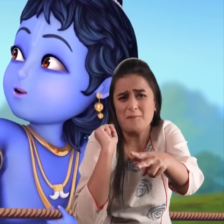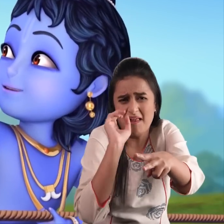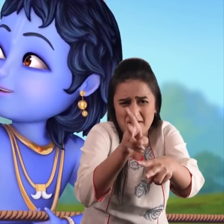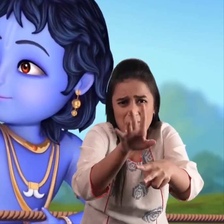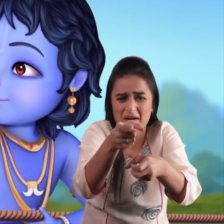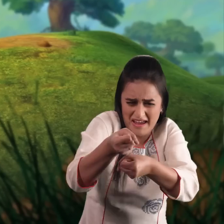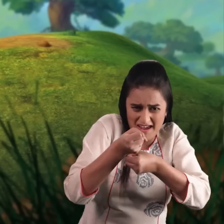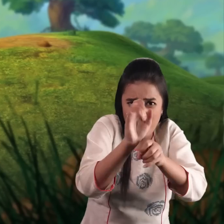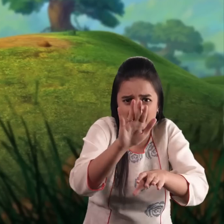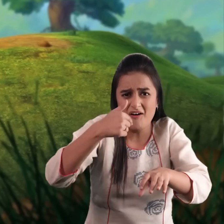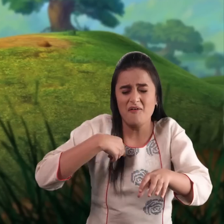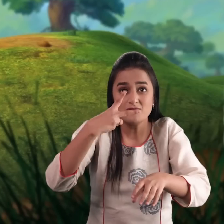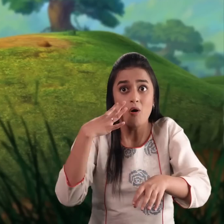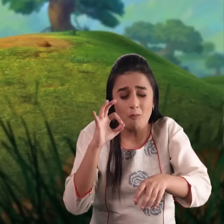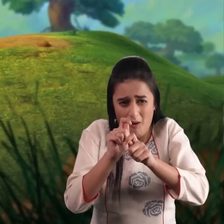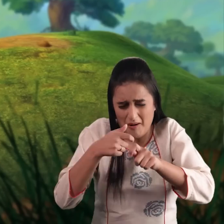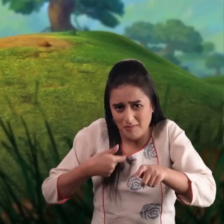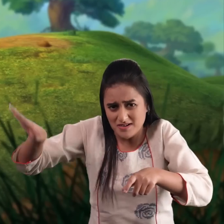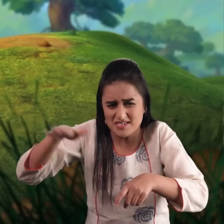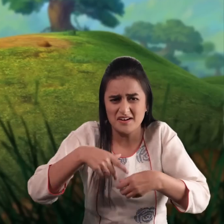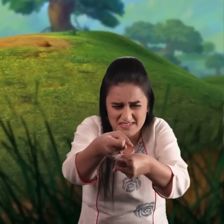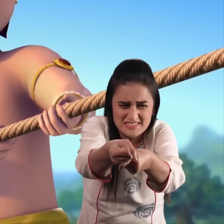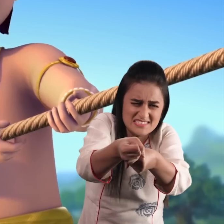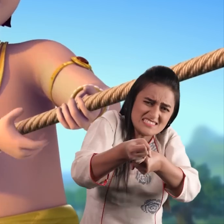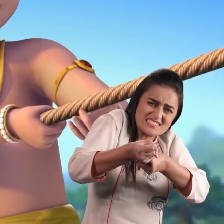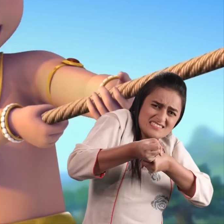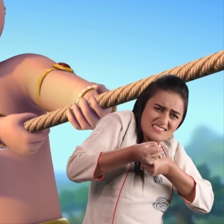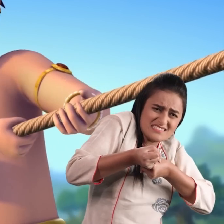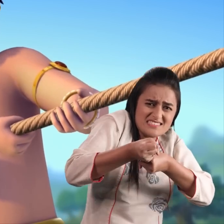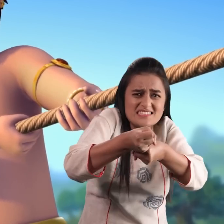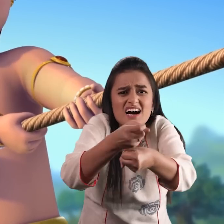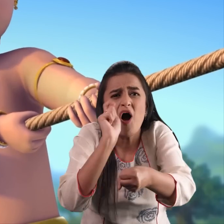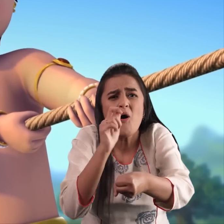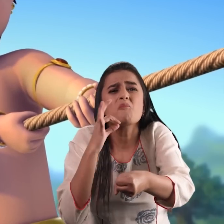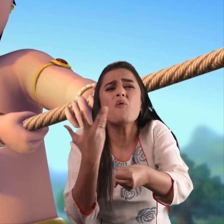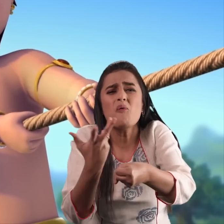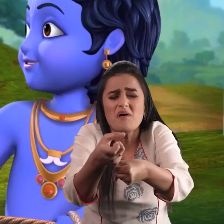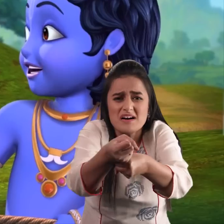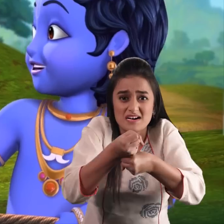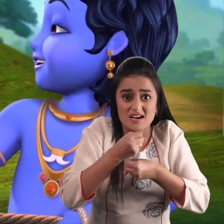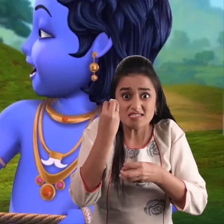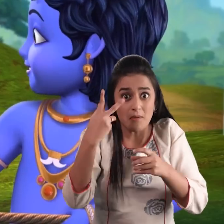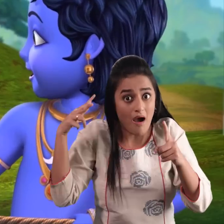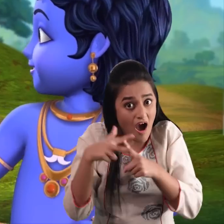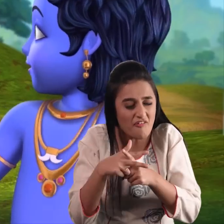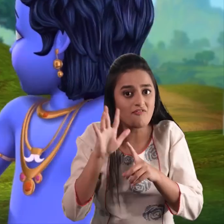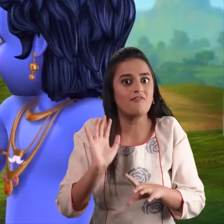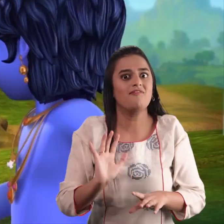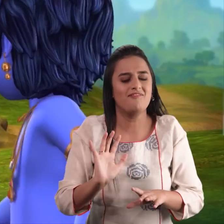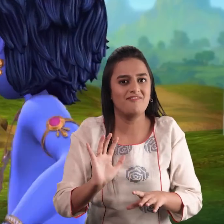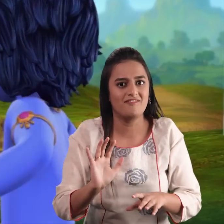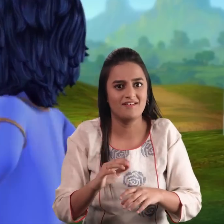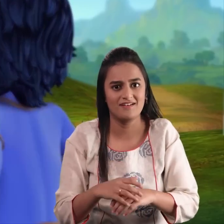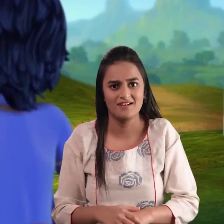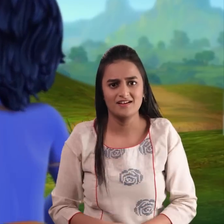तुम खेलों में अभी आया बलराम। मुझे कुछ आवश्यक काम पूरा करना है। कैसा काम मेरे भाई? अधूरा कर वसूलना